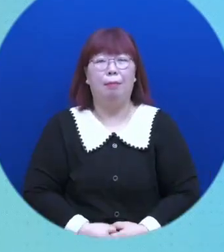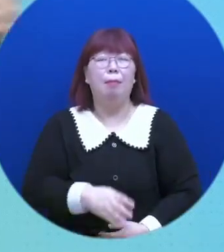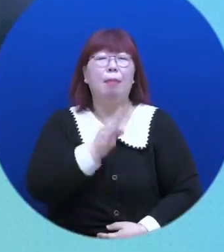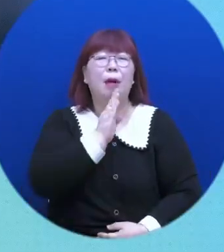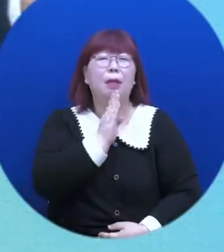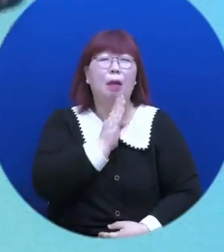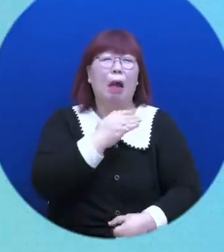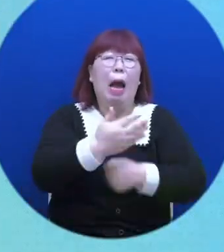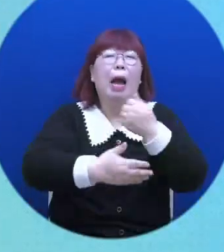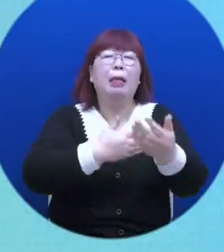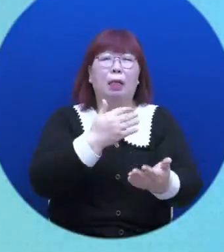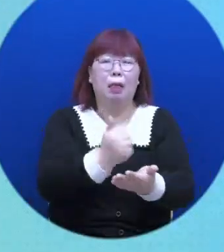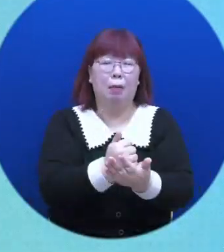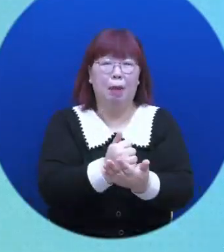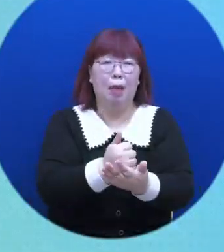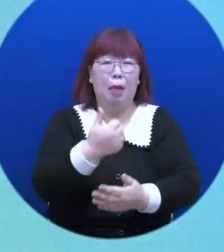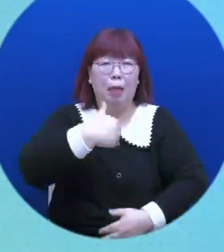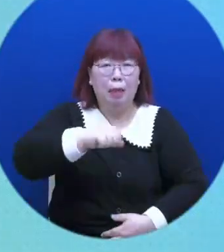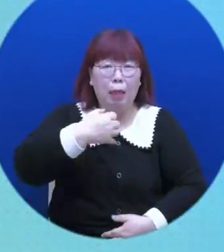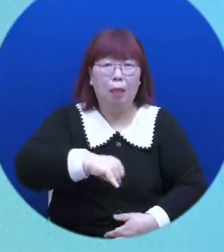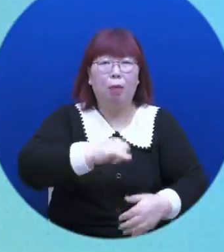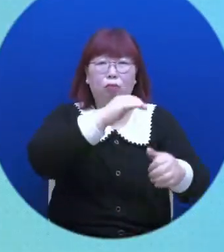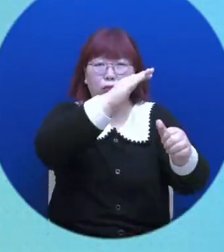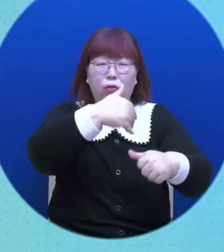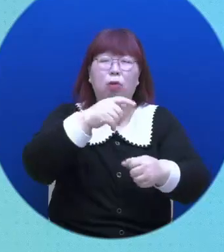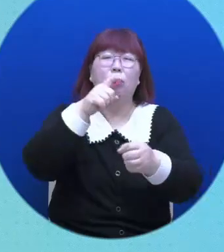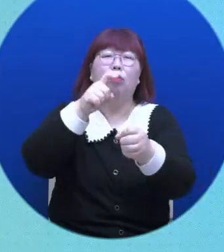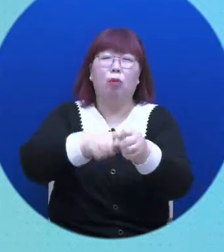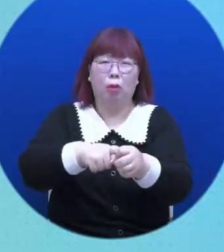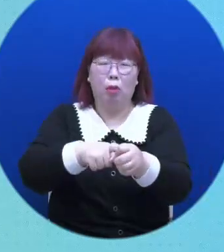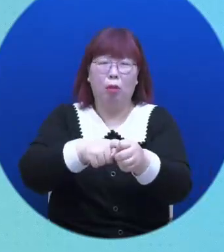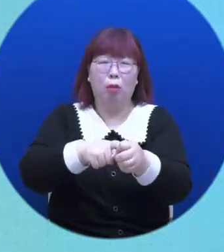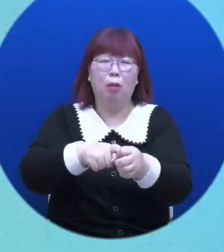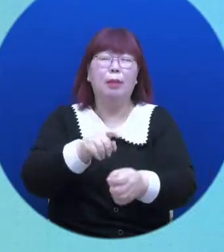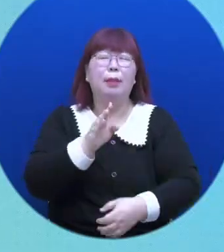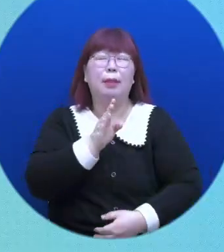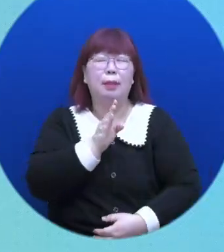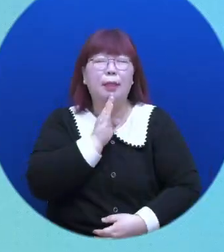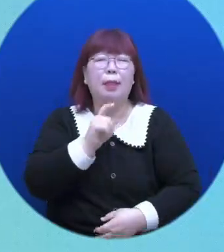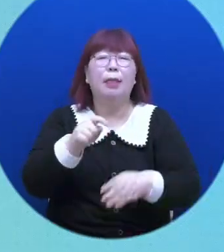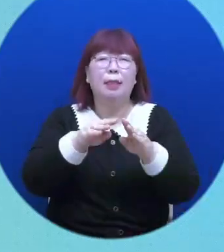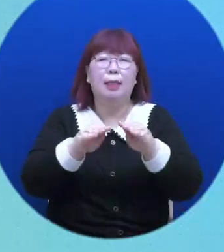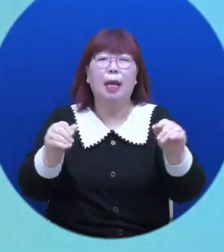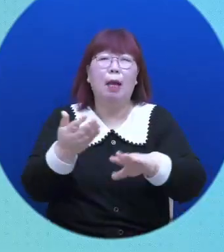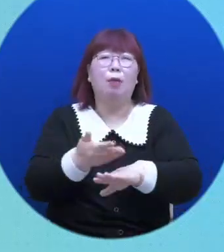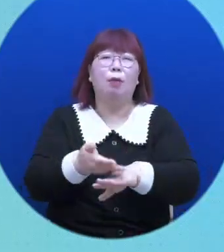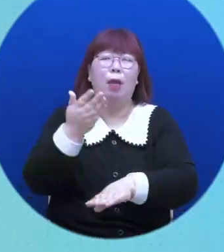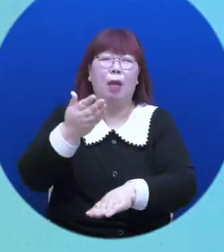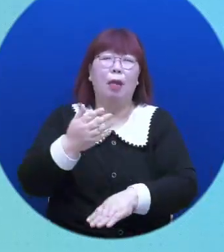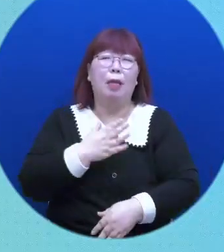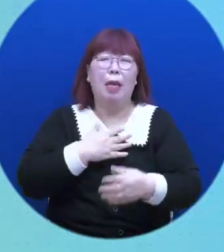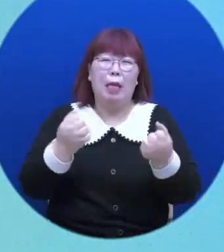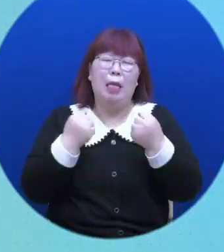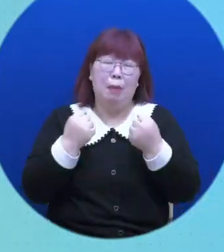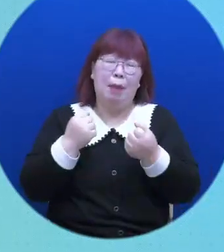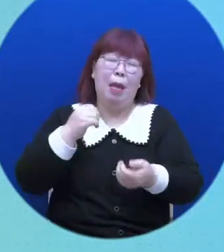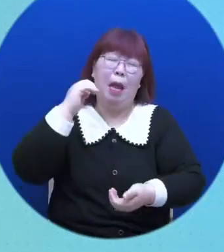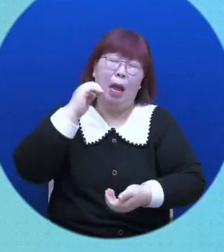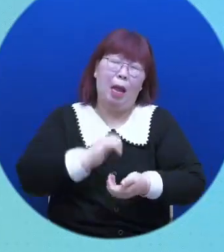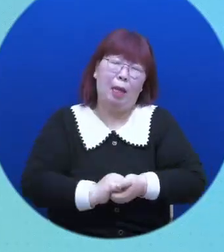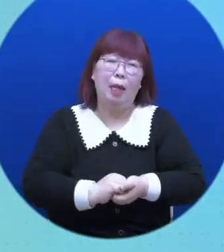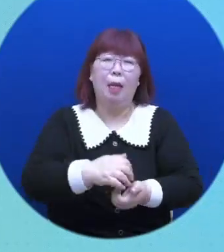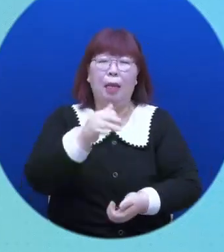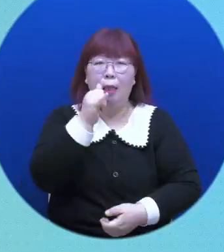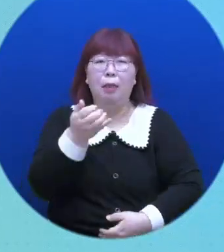맞습니다. 하나님께서 하나님의 자녀들을 부르는 목적은 정말 이 땅 위에 내 힘의 한계 앞에 좌절할 때